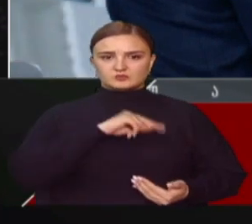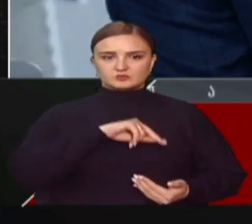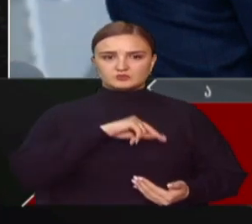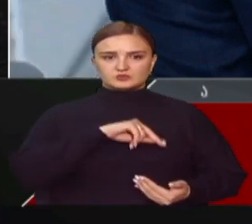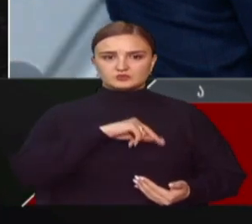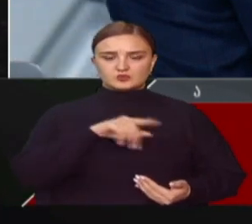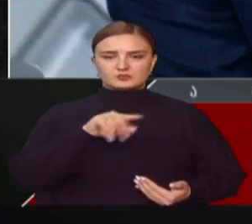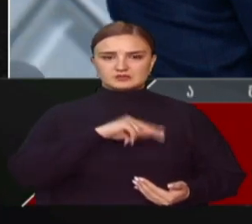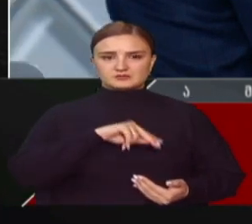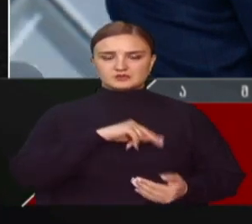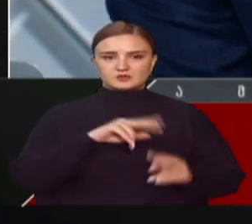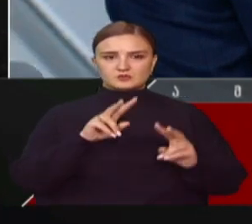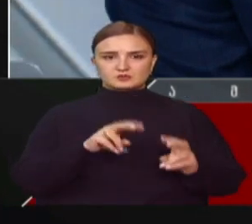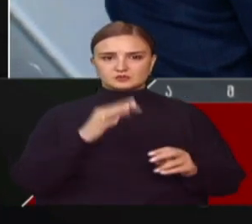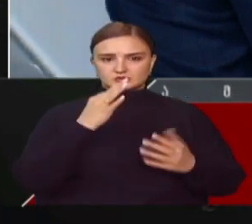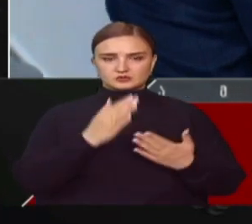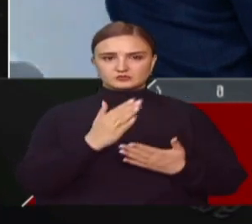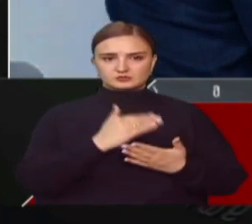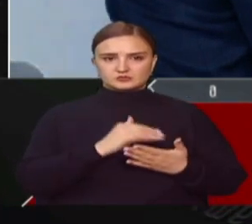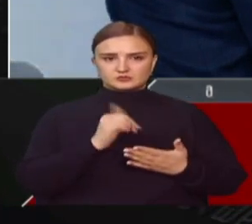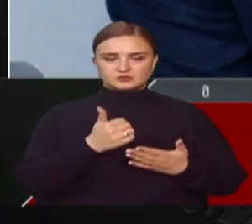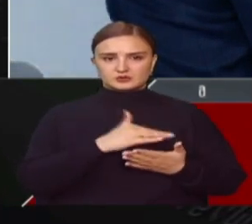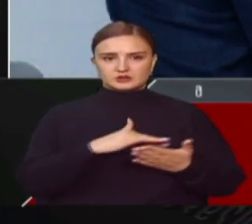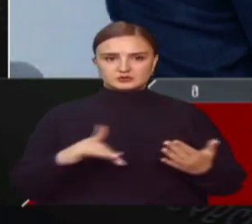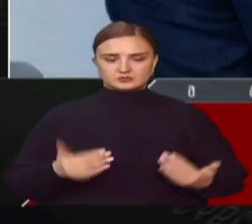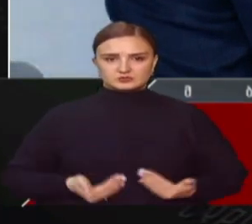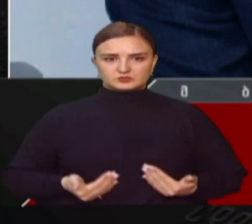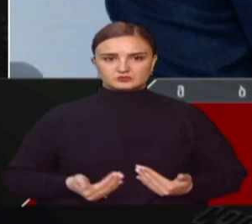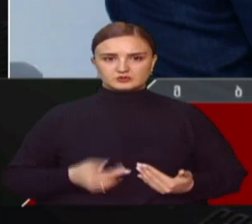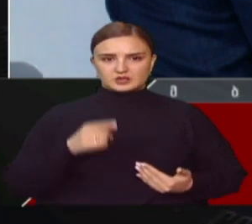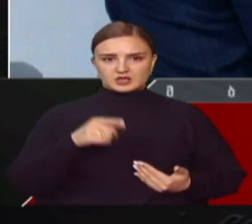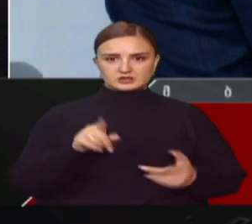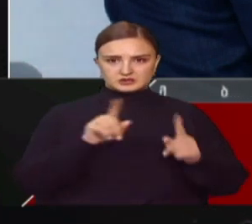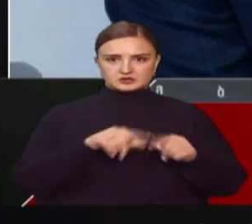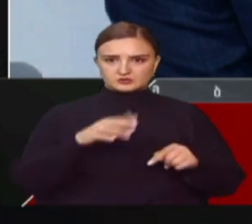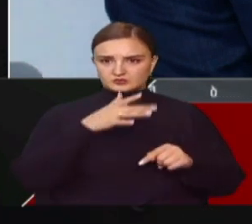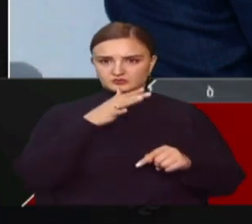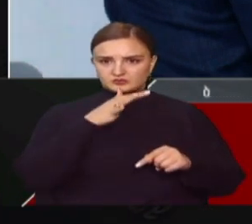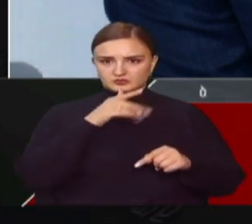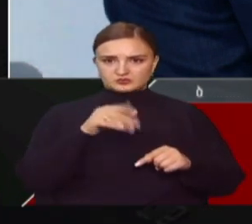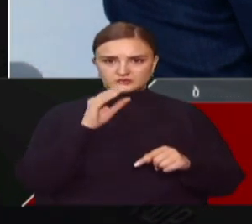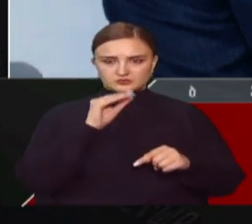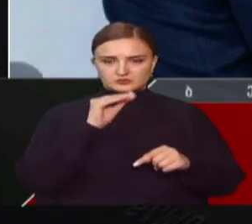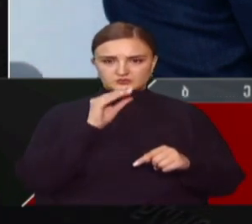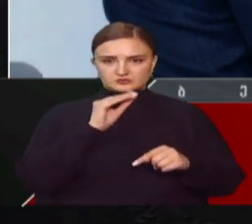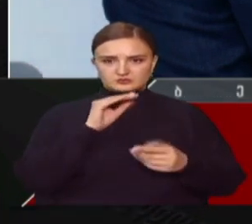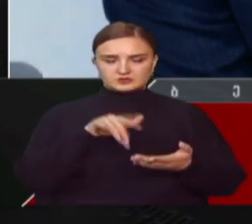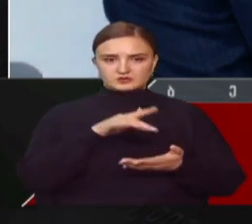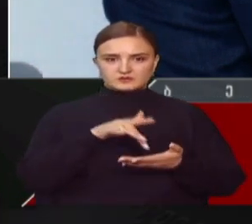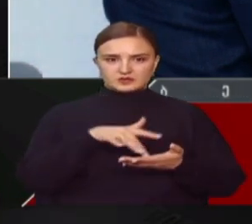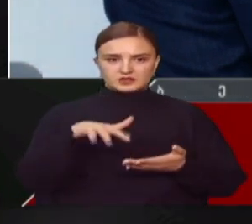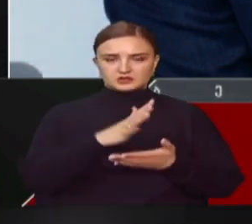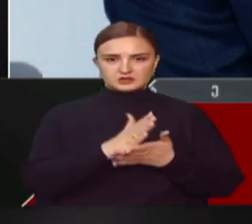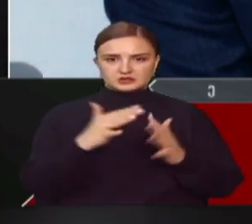და სამსახურის შემდეგ როგორ აგრძელებთ ცხოვრებას ამ ფონზე, იმ ფონზე, როდესაც ქვეყანაში არის